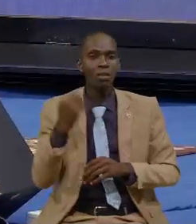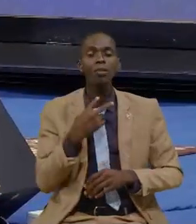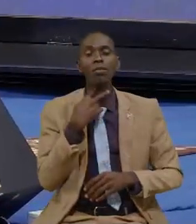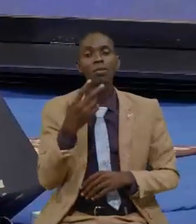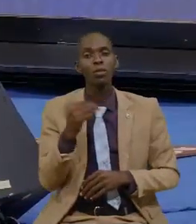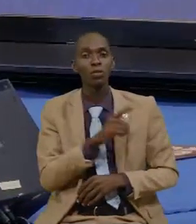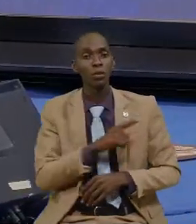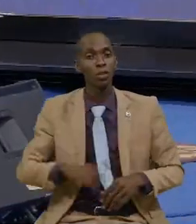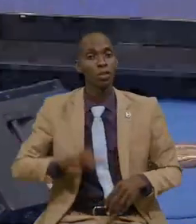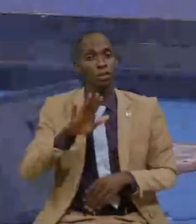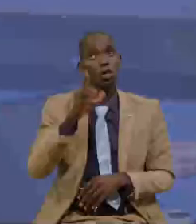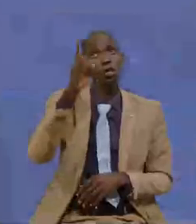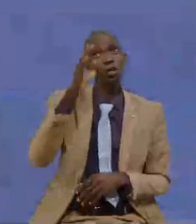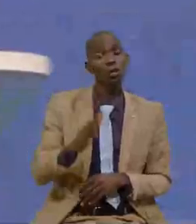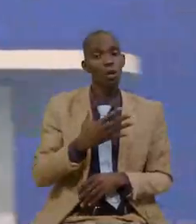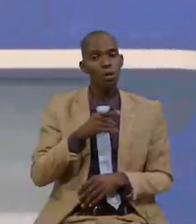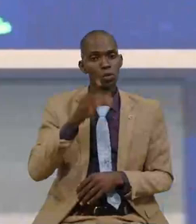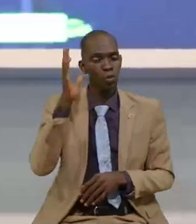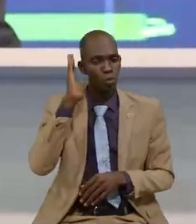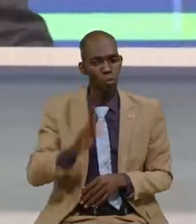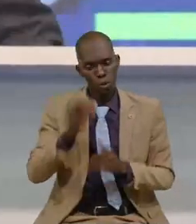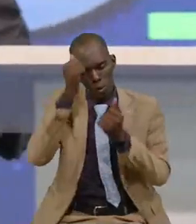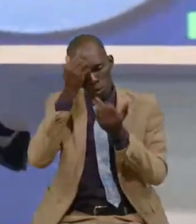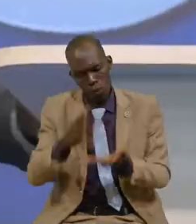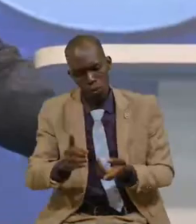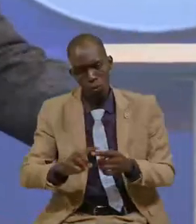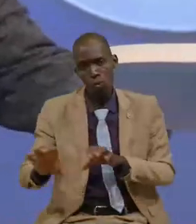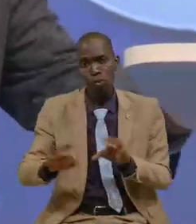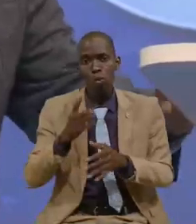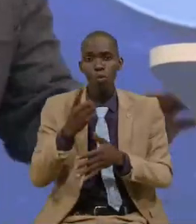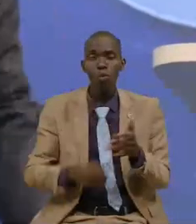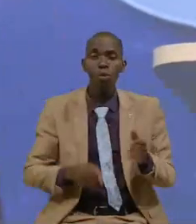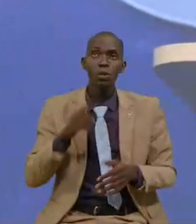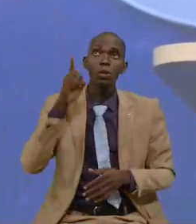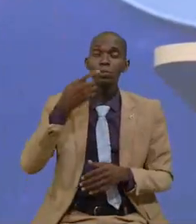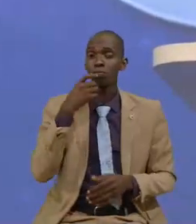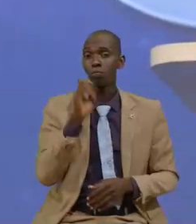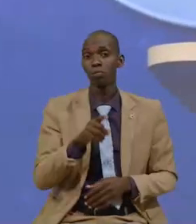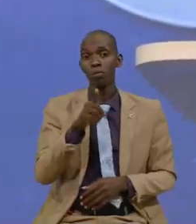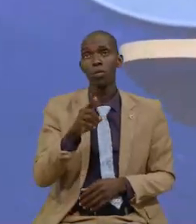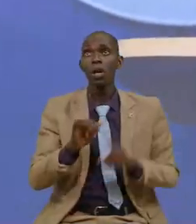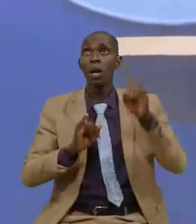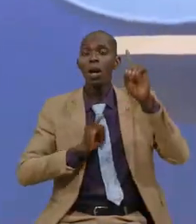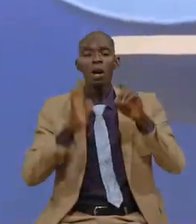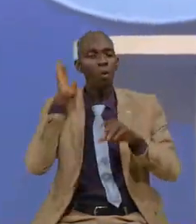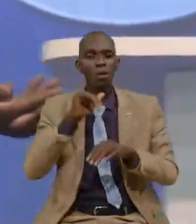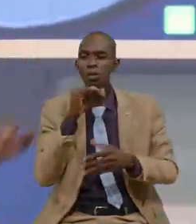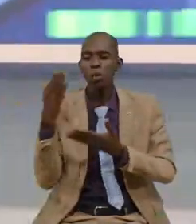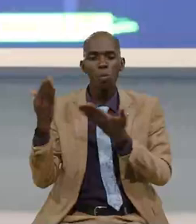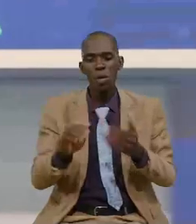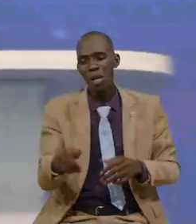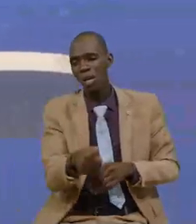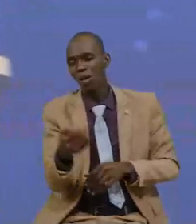écoutez attentivement la voix de l'Éternel, votre Dieu, et que vous observez ce qu'il vous ordonne, je ne